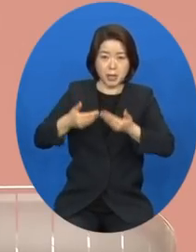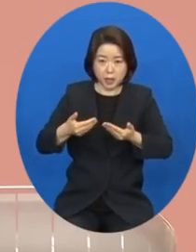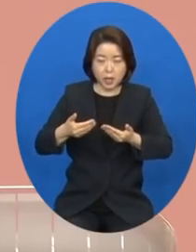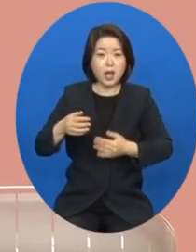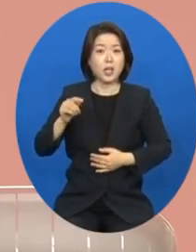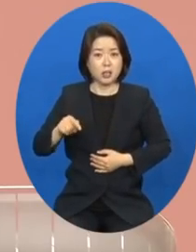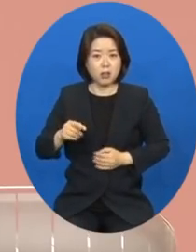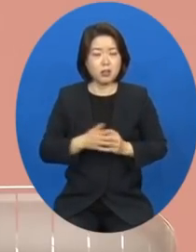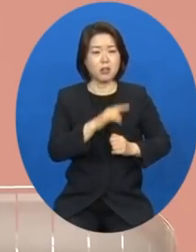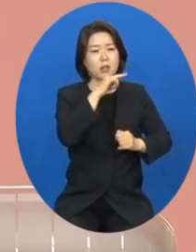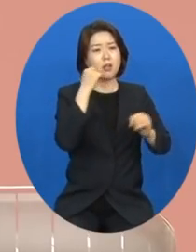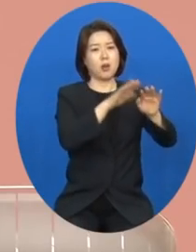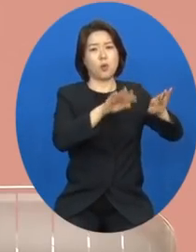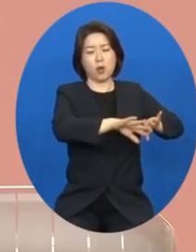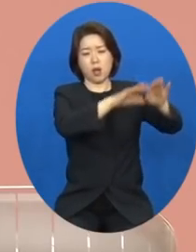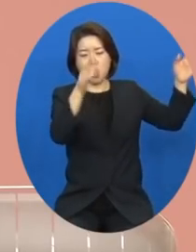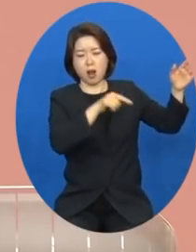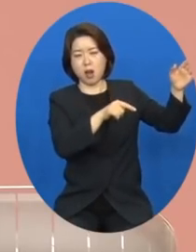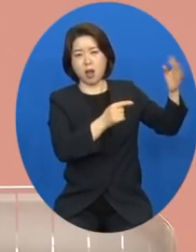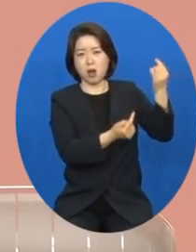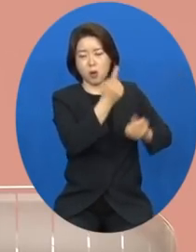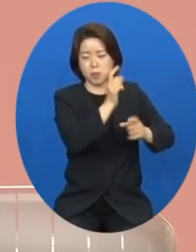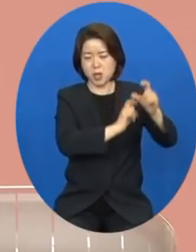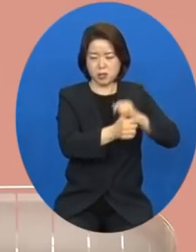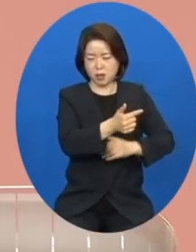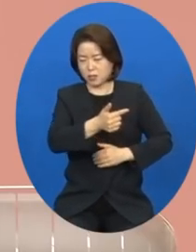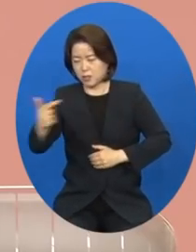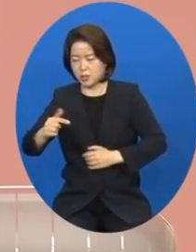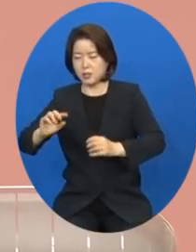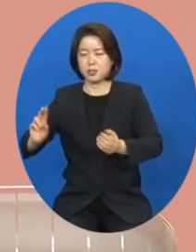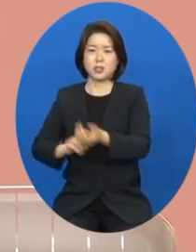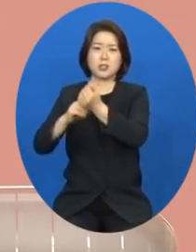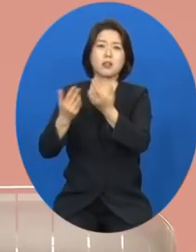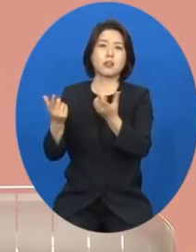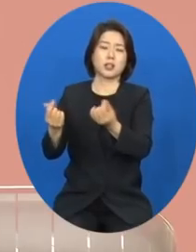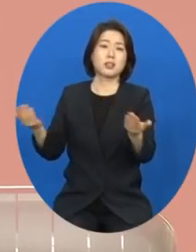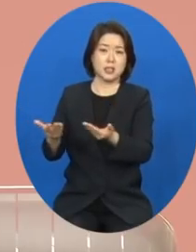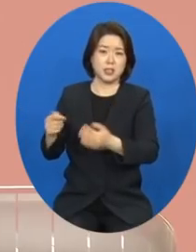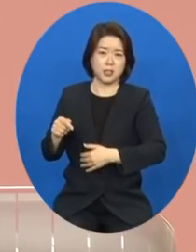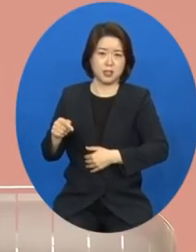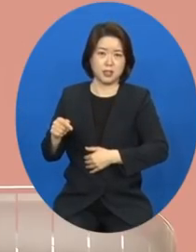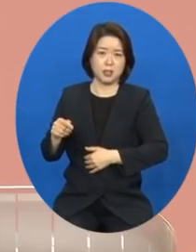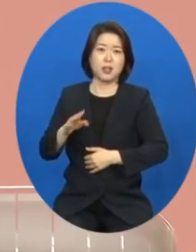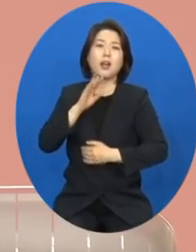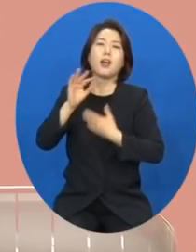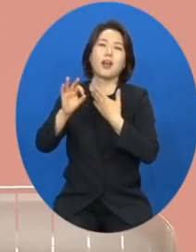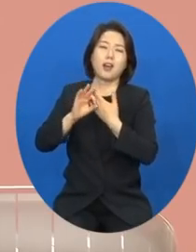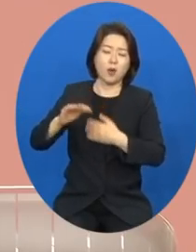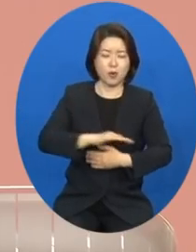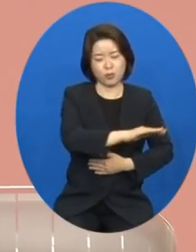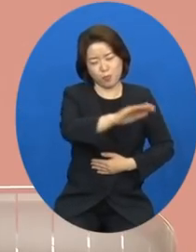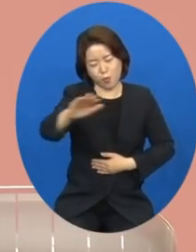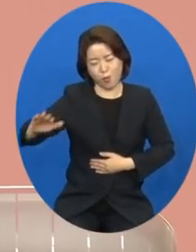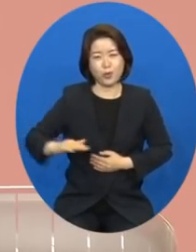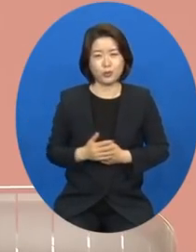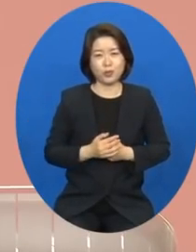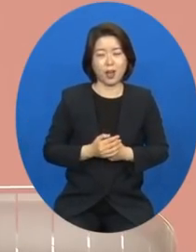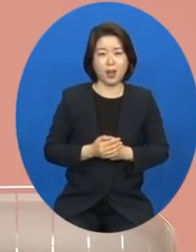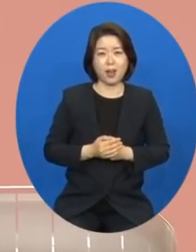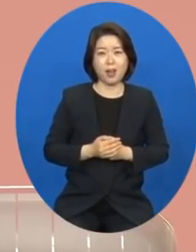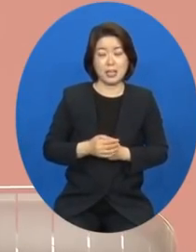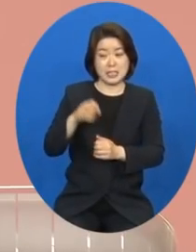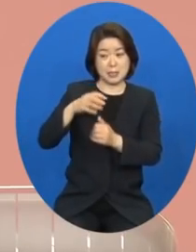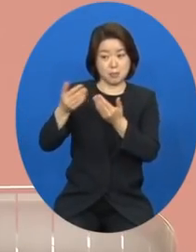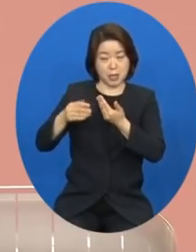갈라진 보다 더한 역사라는 것이 성경이 메세지입니다 그러면 우리 모두가 사실은요 홍해가 갈라진 일들이 다